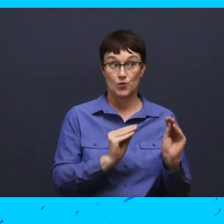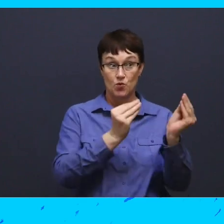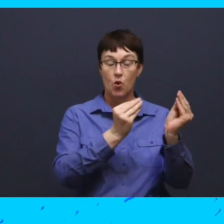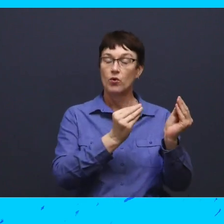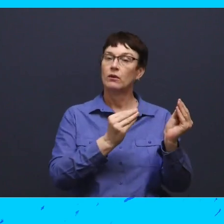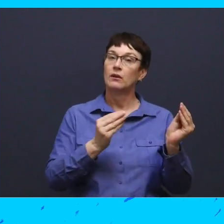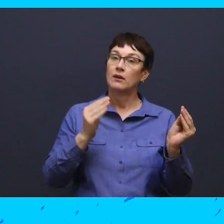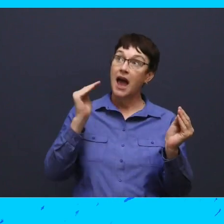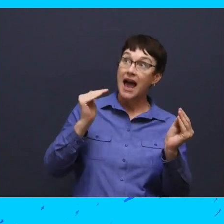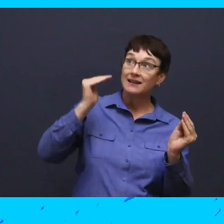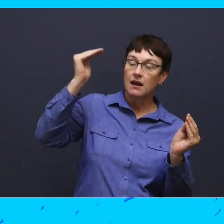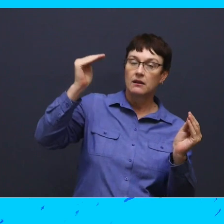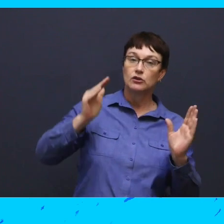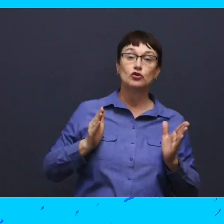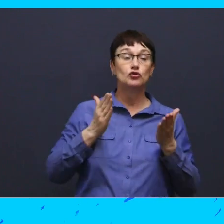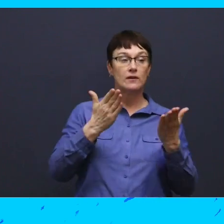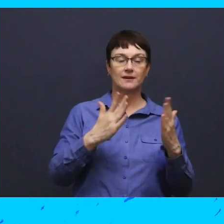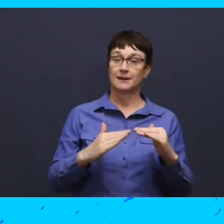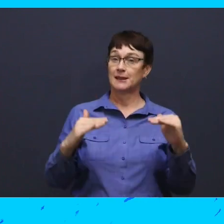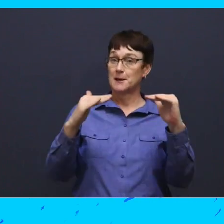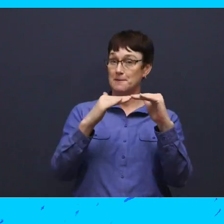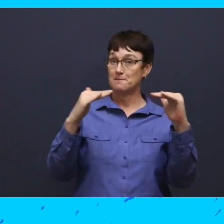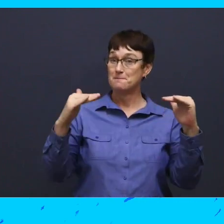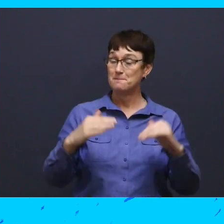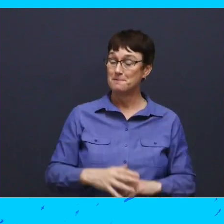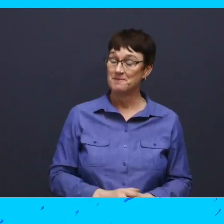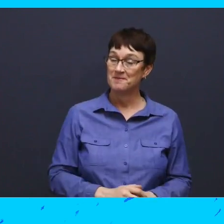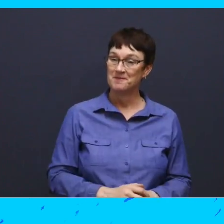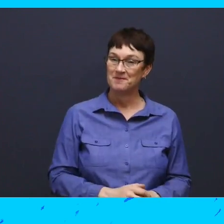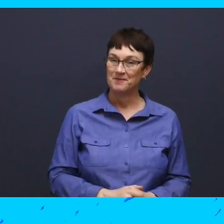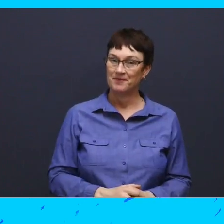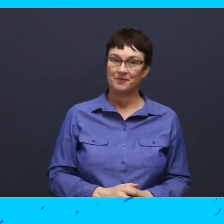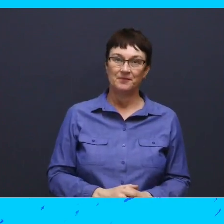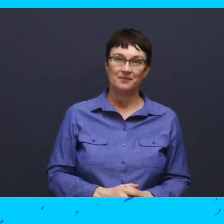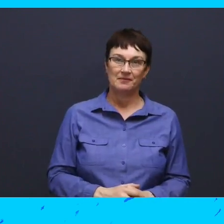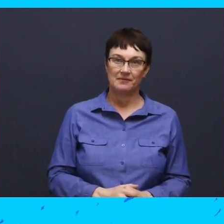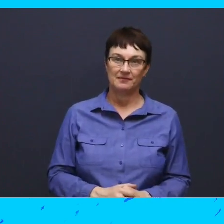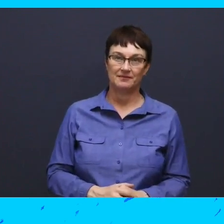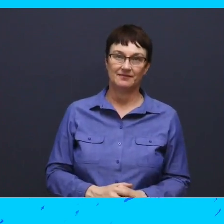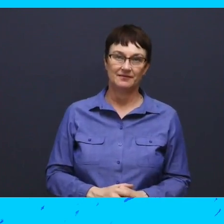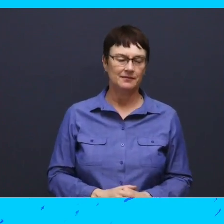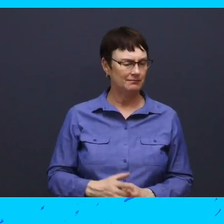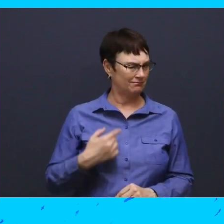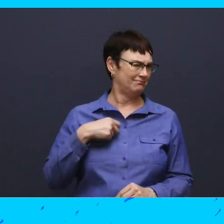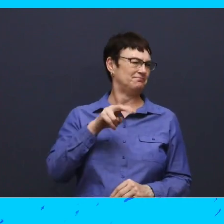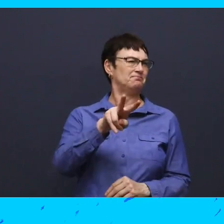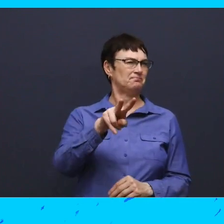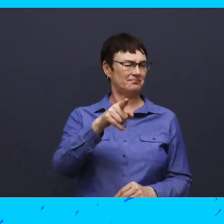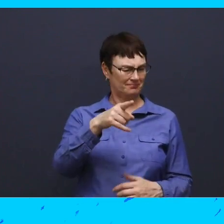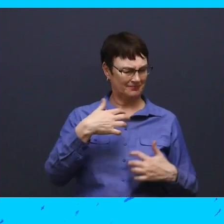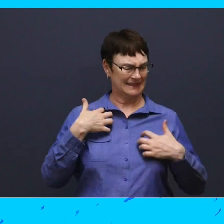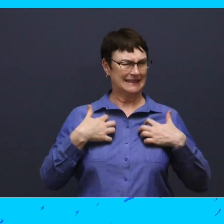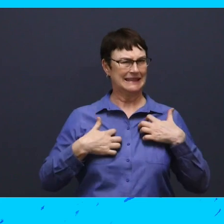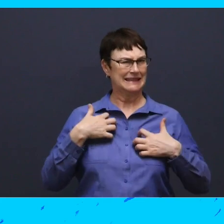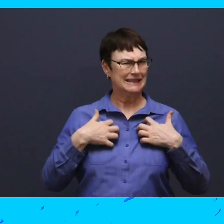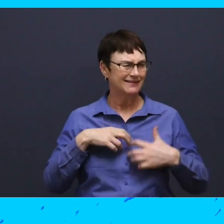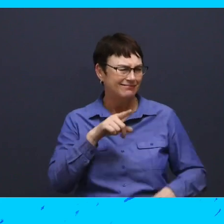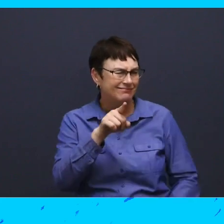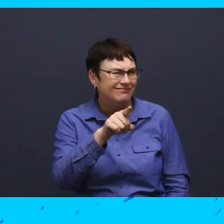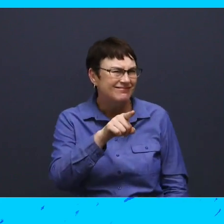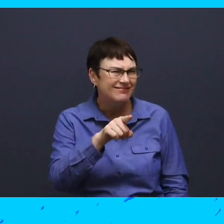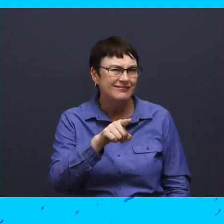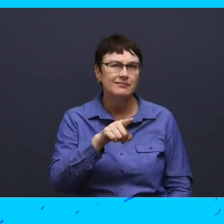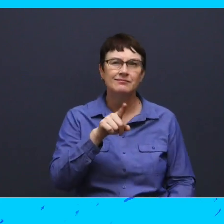égal à l'accès donné par les adultes. C'est intéressant que les réponses sont vraiment